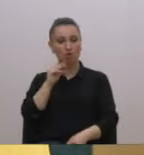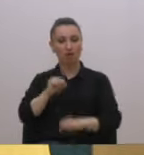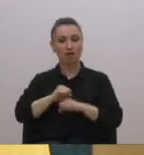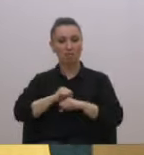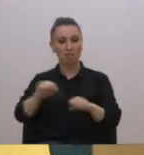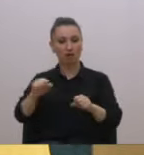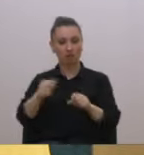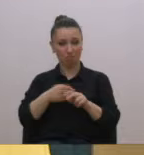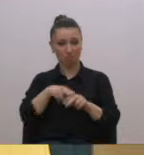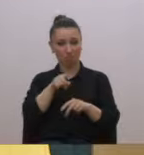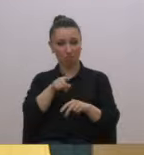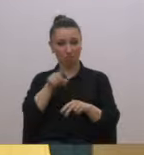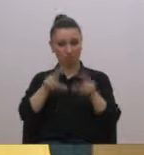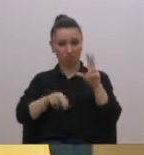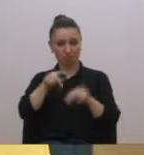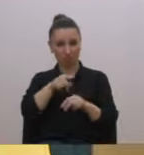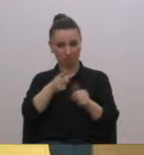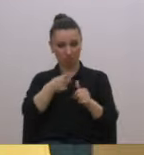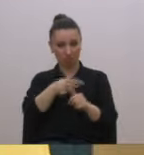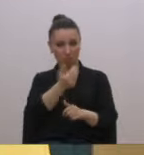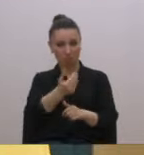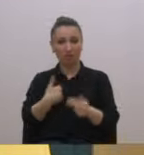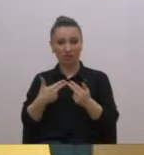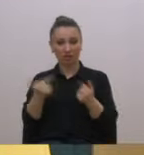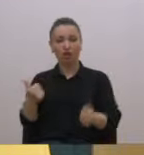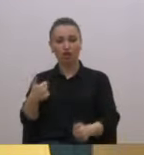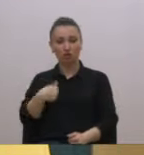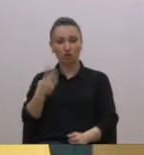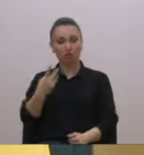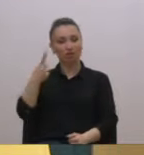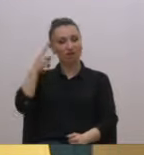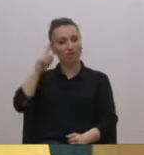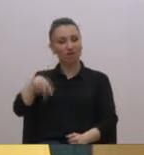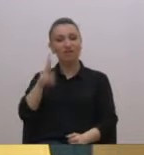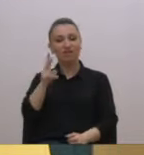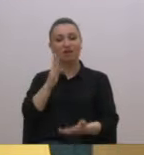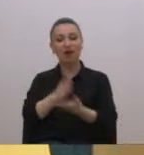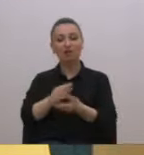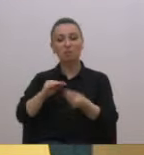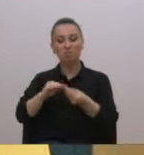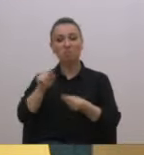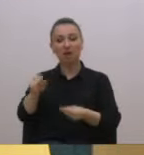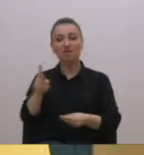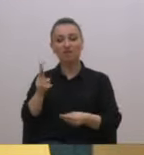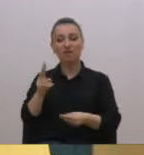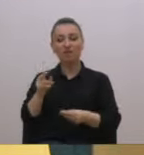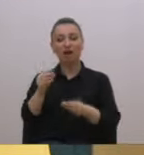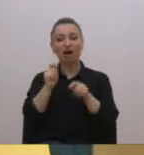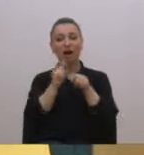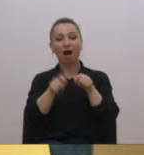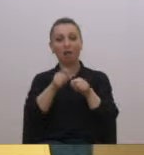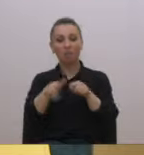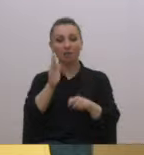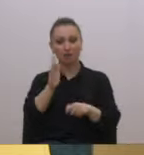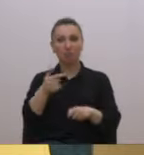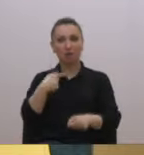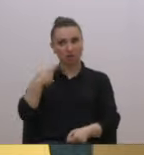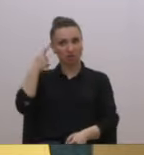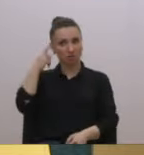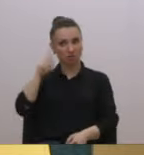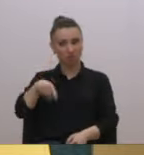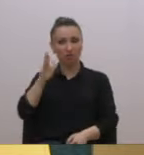გმირობა და გმირობა დაცხადებ თქვენ. დიახ, ჩვენ უნდა ვიცოდეთ, ვინ არის ეს მეგობარი, ვინც ამას აფინანსებს, ეს გვეცოდინება კიდევაც.